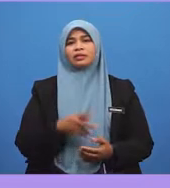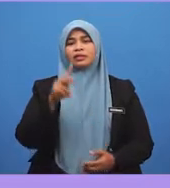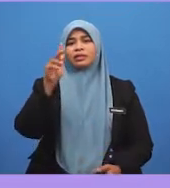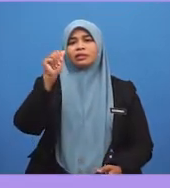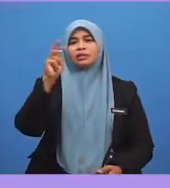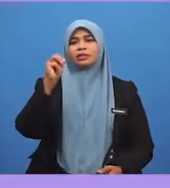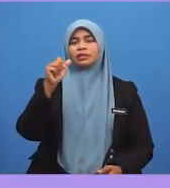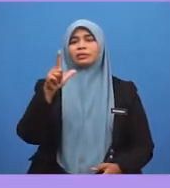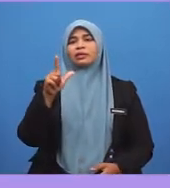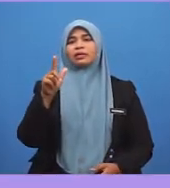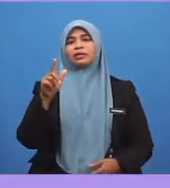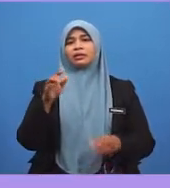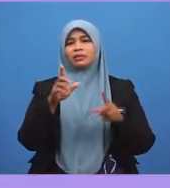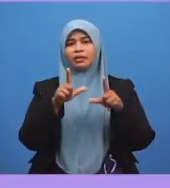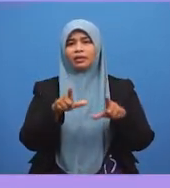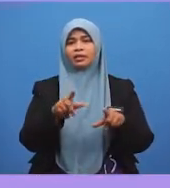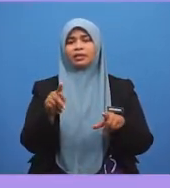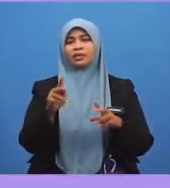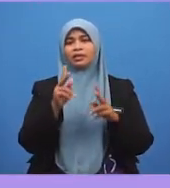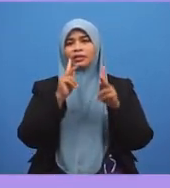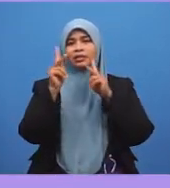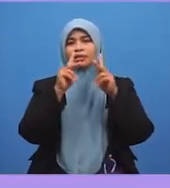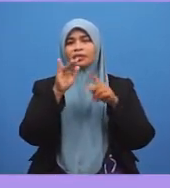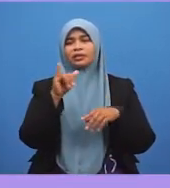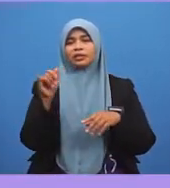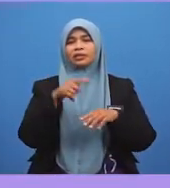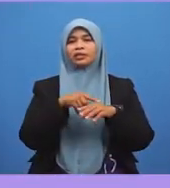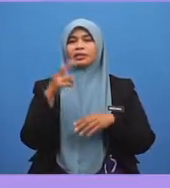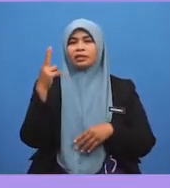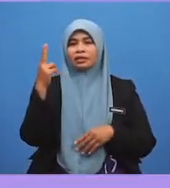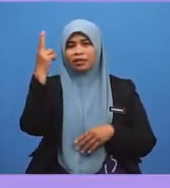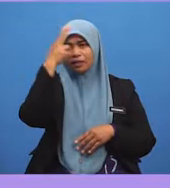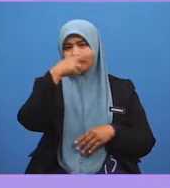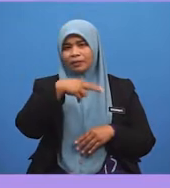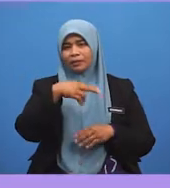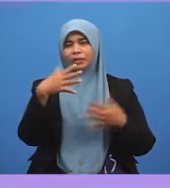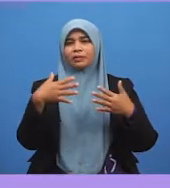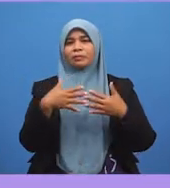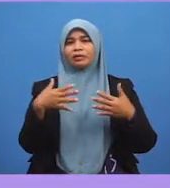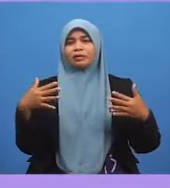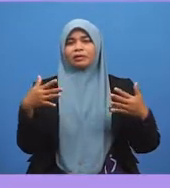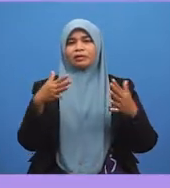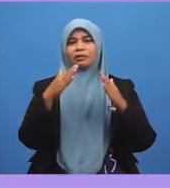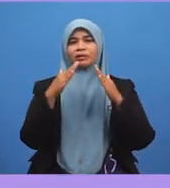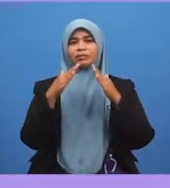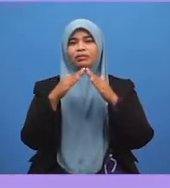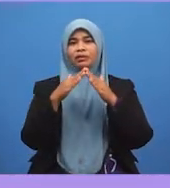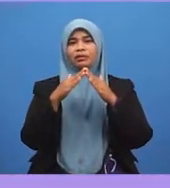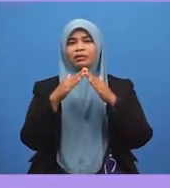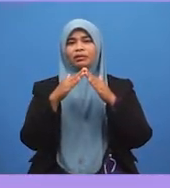Kamal meletakkan keretanya di hadapan pagar rumah.